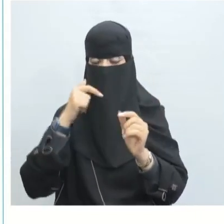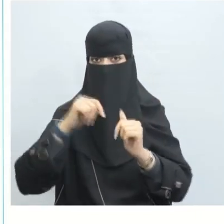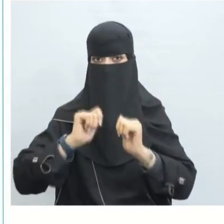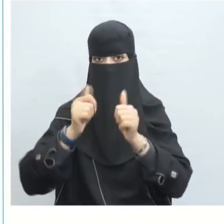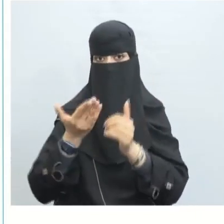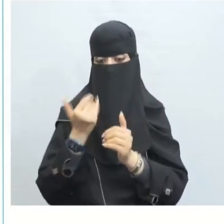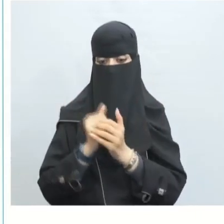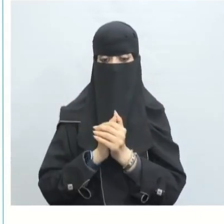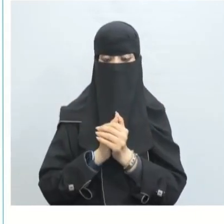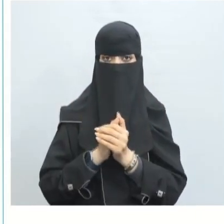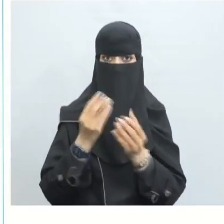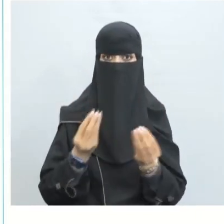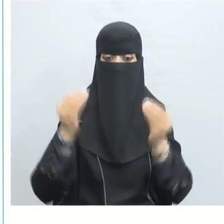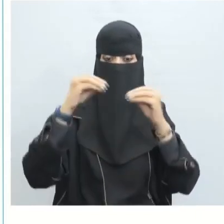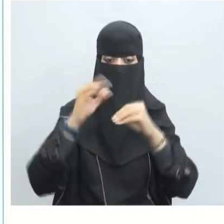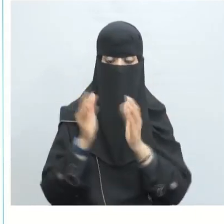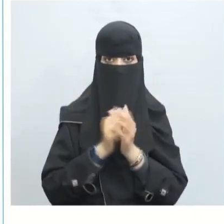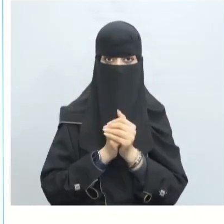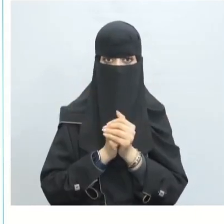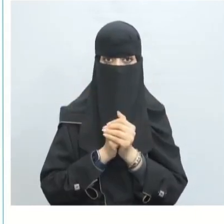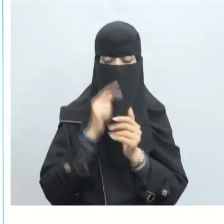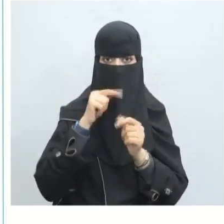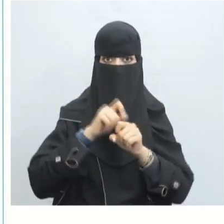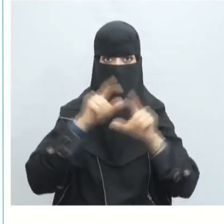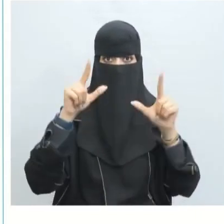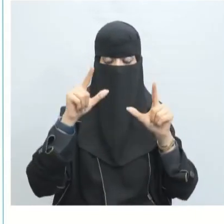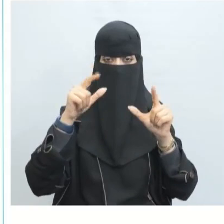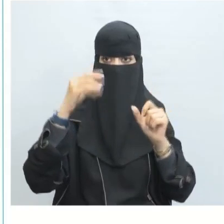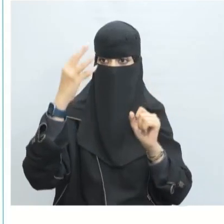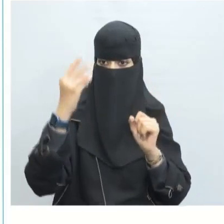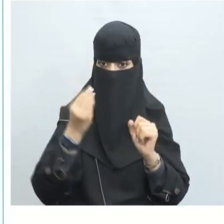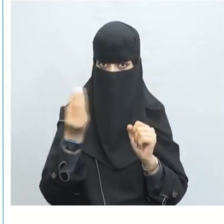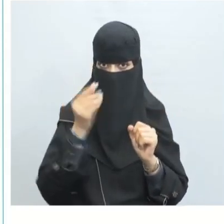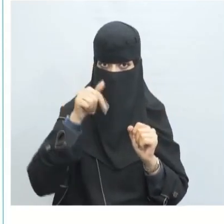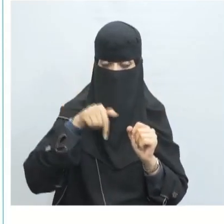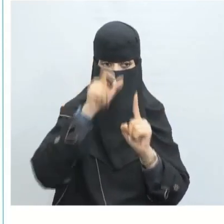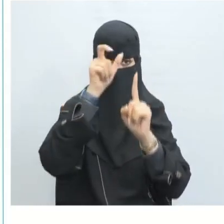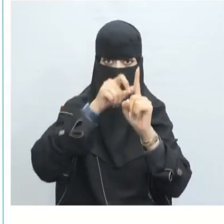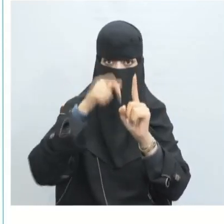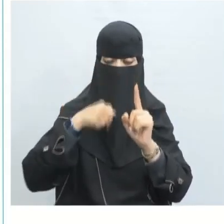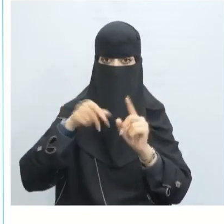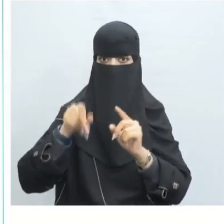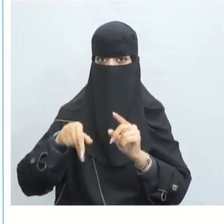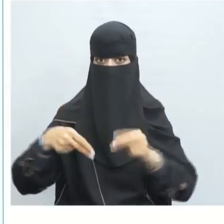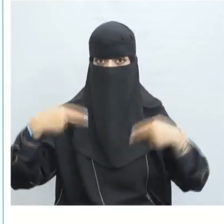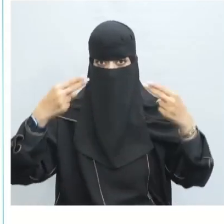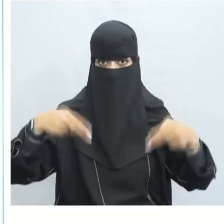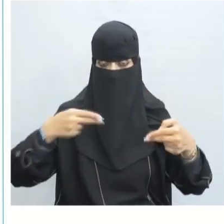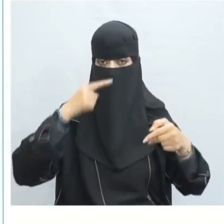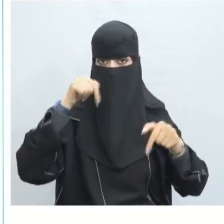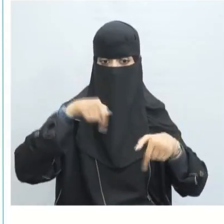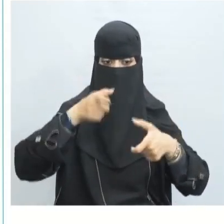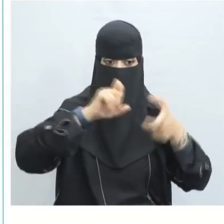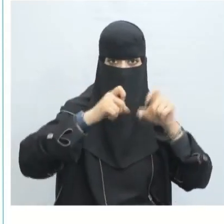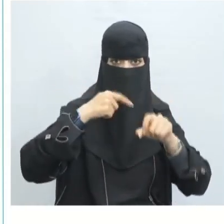مسبقا علاوه على ذلك اذا ظهر عدد قليل جدا من اشخاص الفعاليه فمن المحتمل ان يؤدي ذلك الى